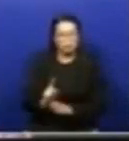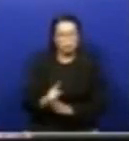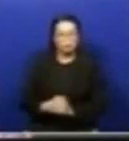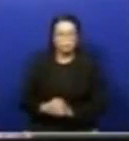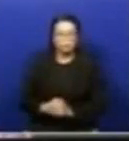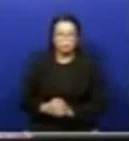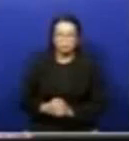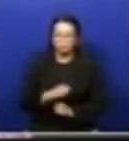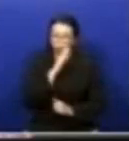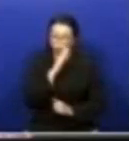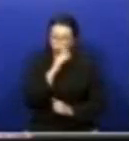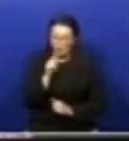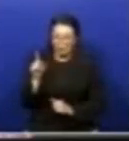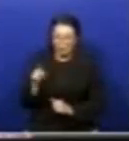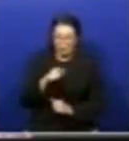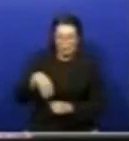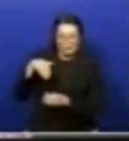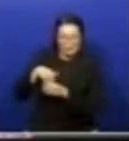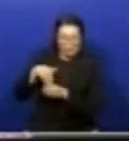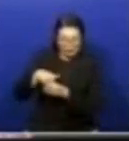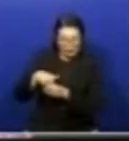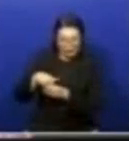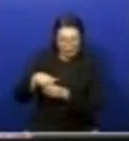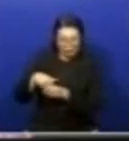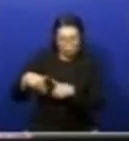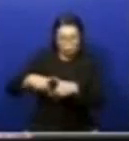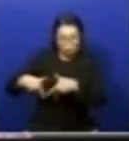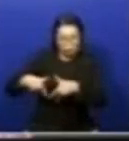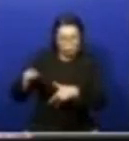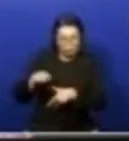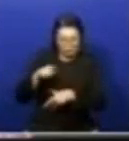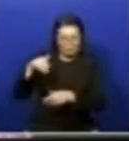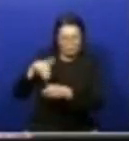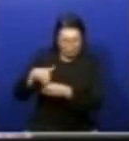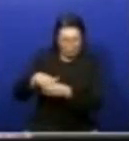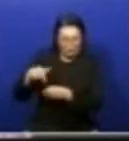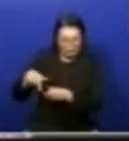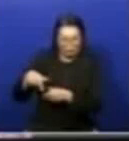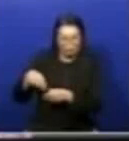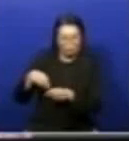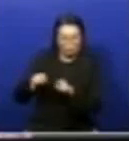ต่จะเลือกตั้งท้องถิ่นเร็วๆเนี้ยที่ทำท่าว่าจะเลือกจะเลือกจะเลือกจะเลือก